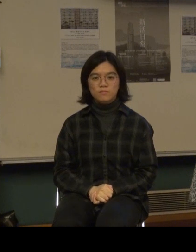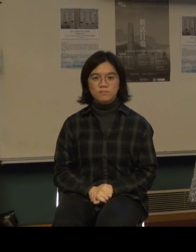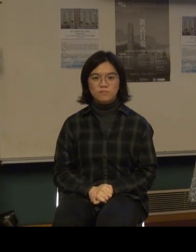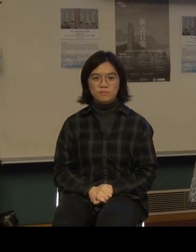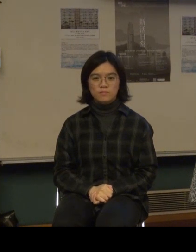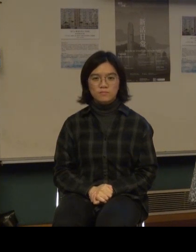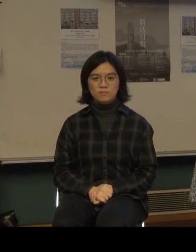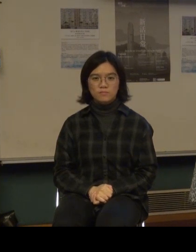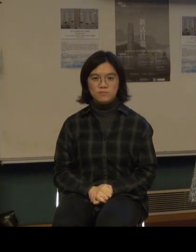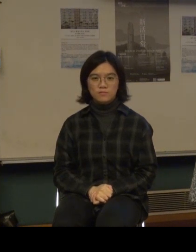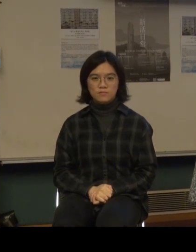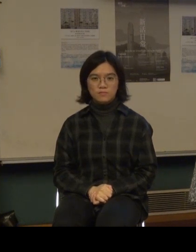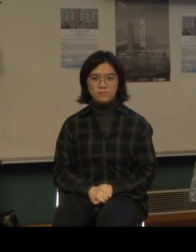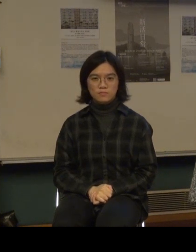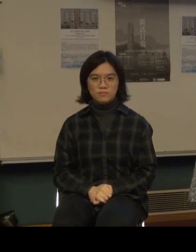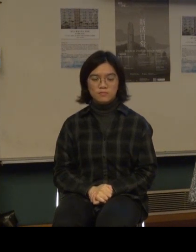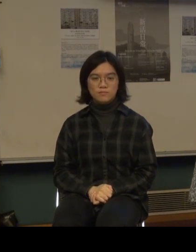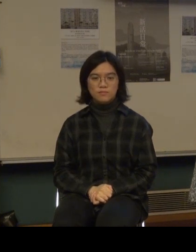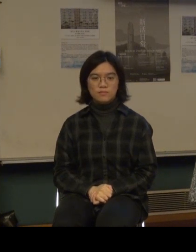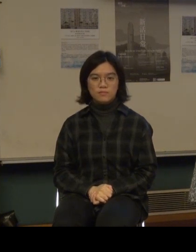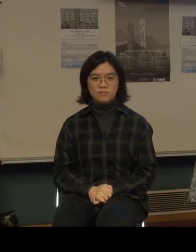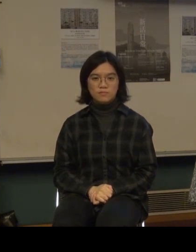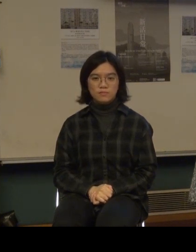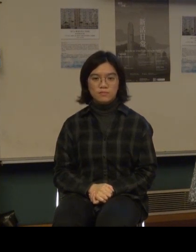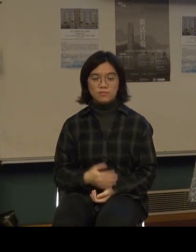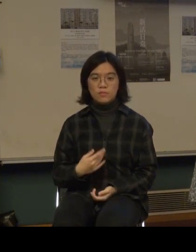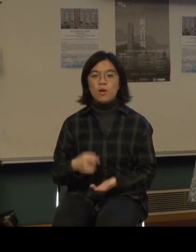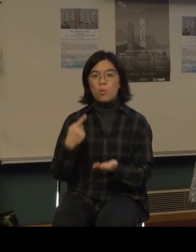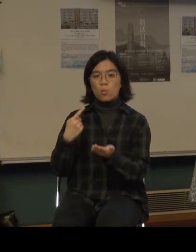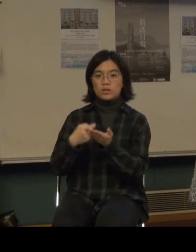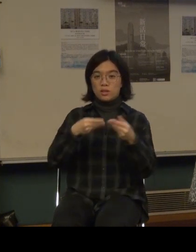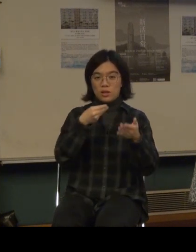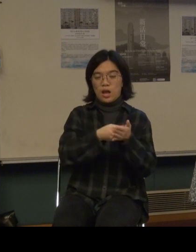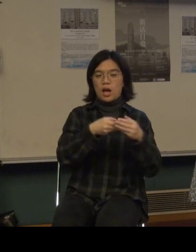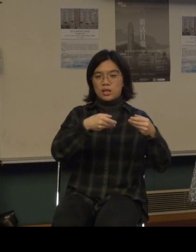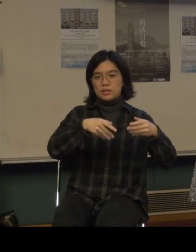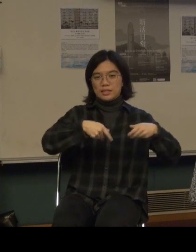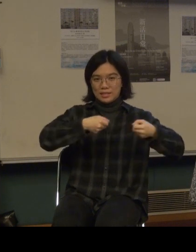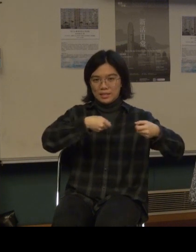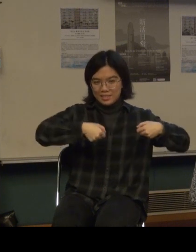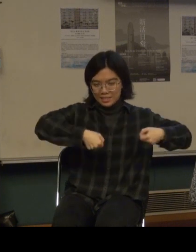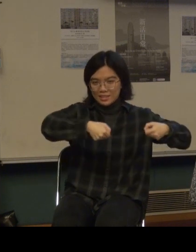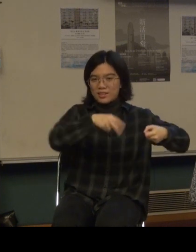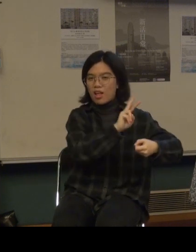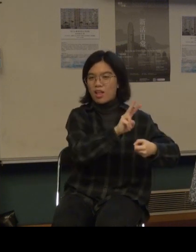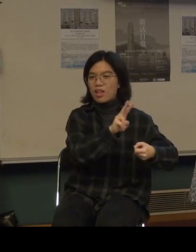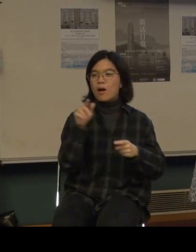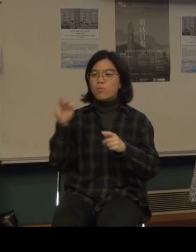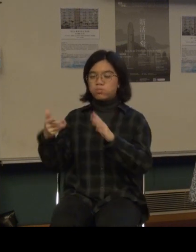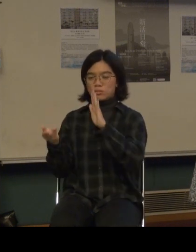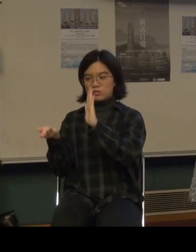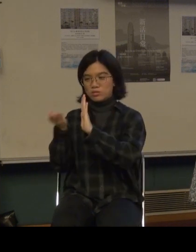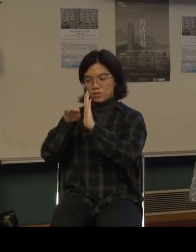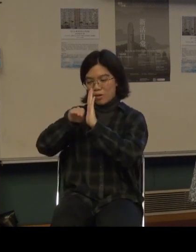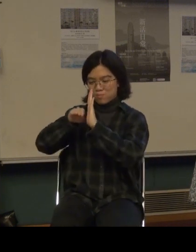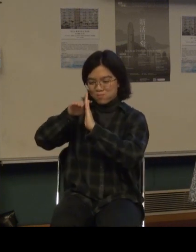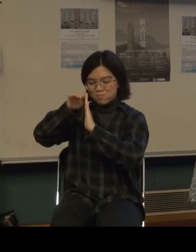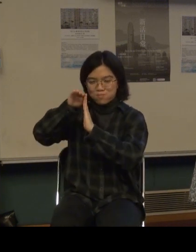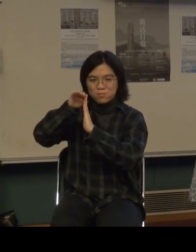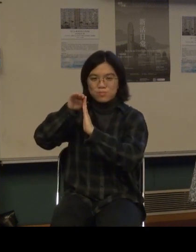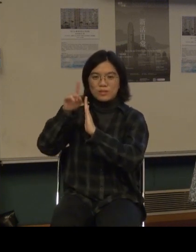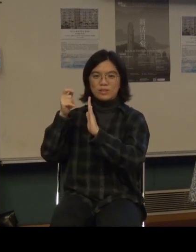咁而佢咧亦都有好多咧，即係同灣仔街市一樣啦，佢都有好多遮陽板嘅。咁亦都有即係比較內斂少少嘅處